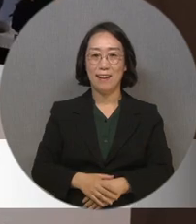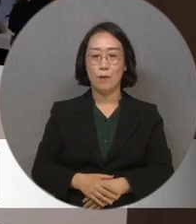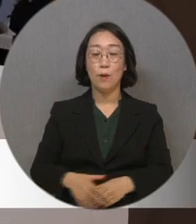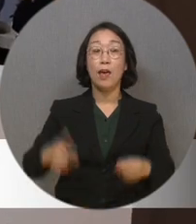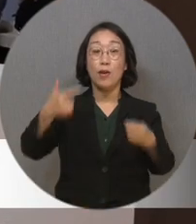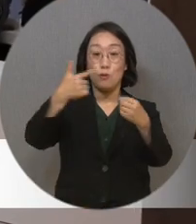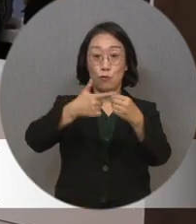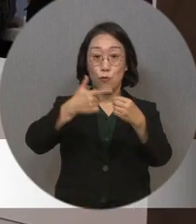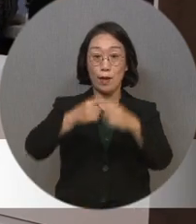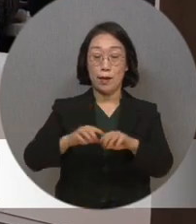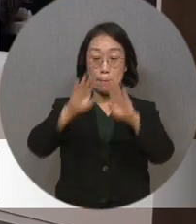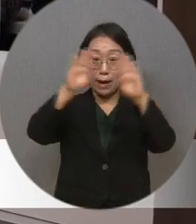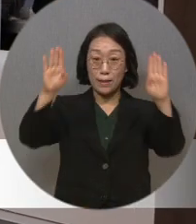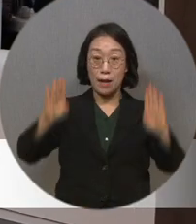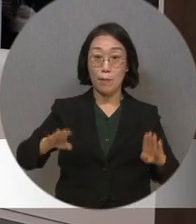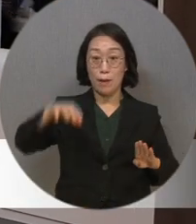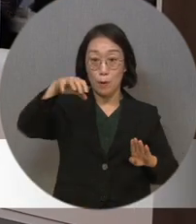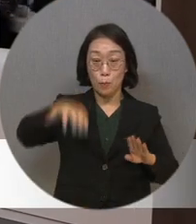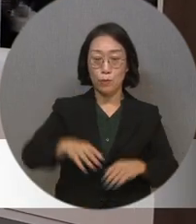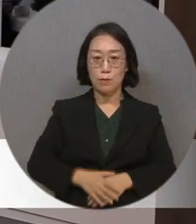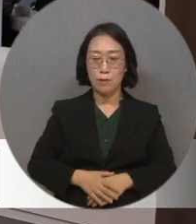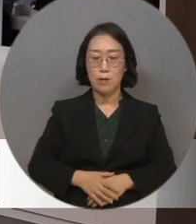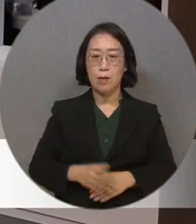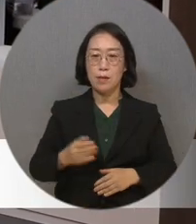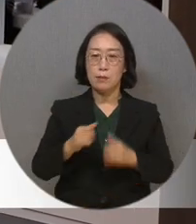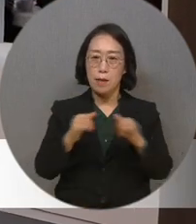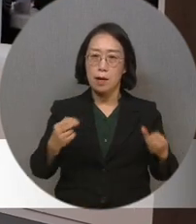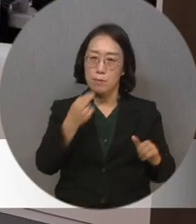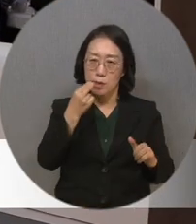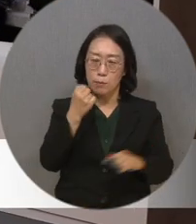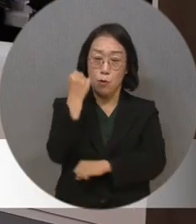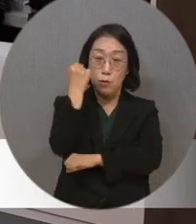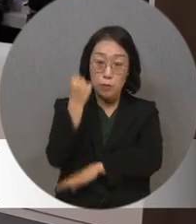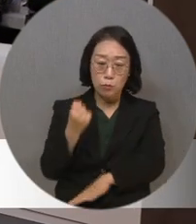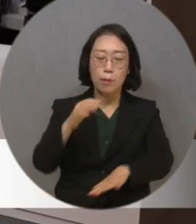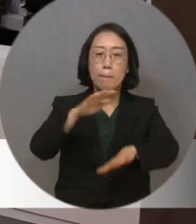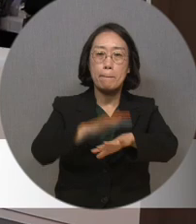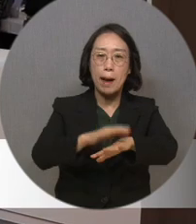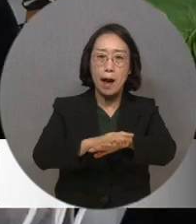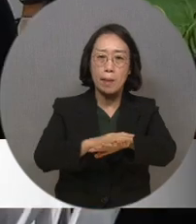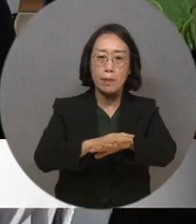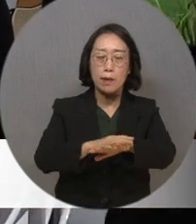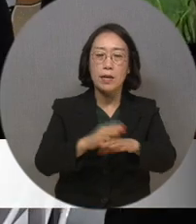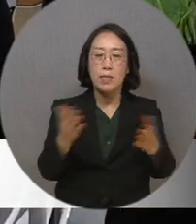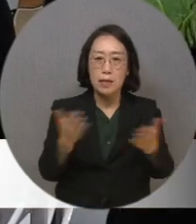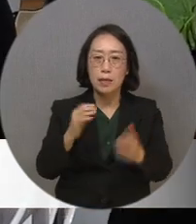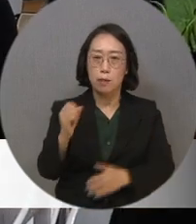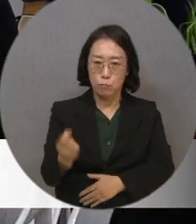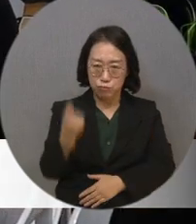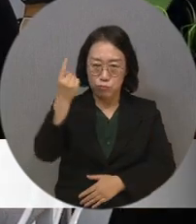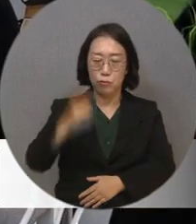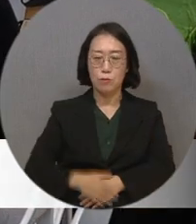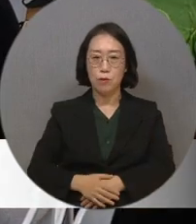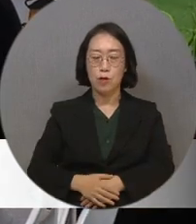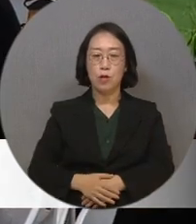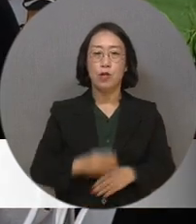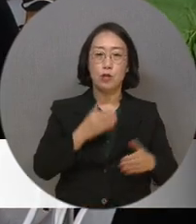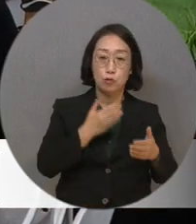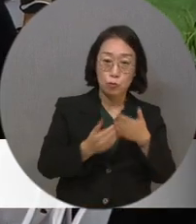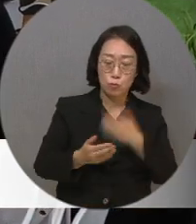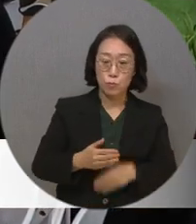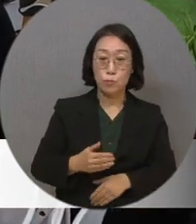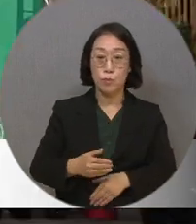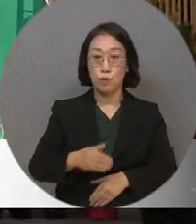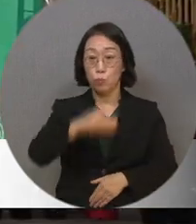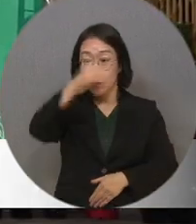6회째를 맞는 이번 박람회는 인간 생명의 근원이 농업임을 부각하고 다양한 전시와 체험 프로그램 운영을